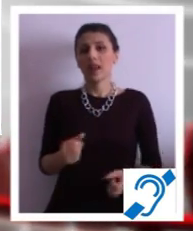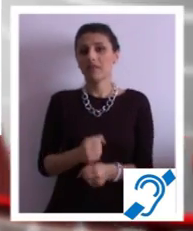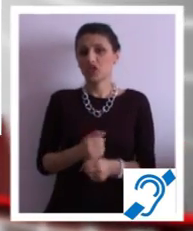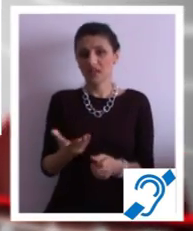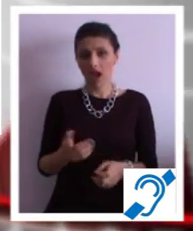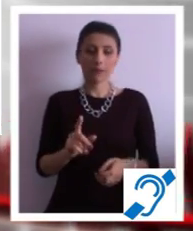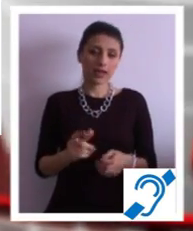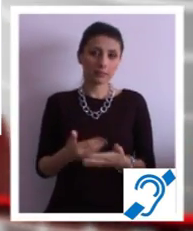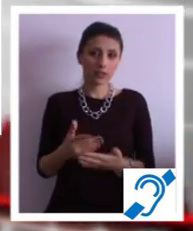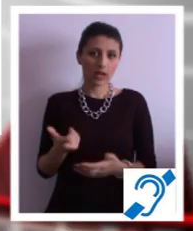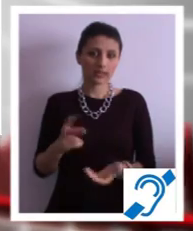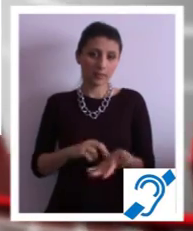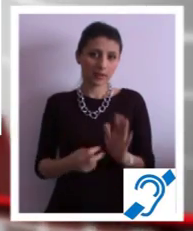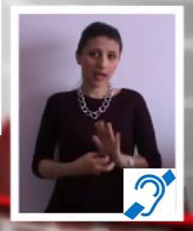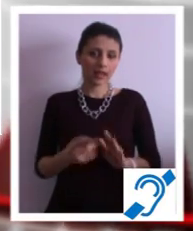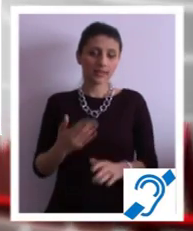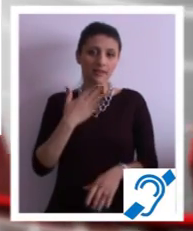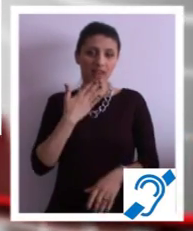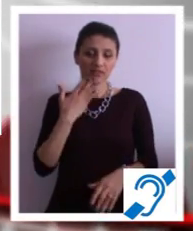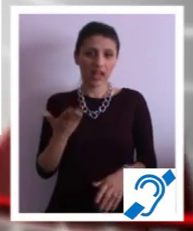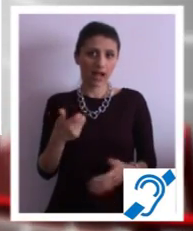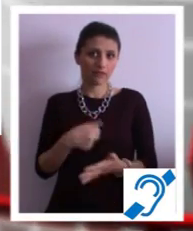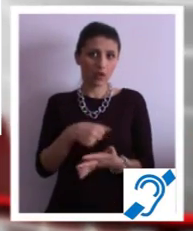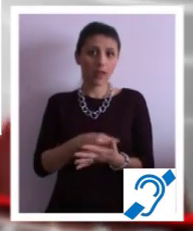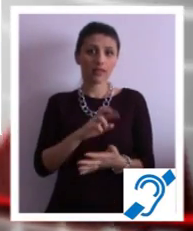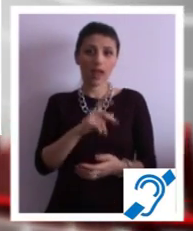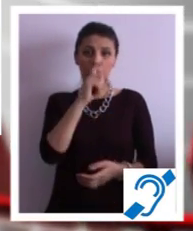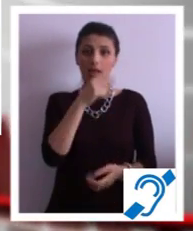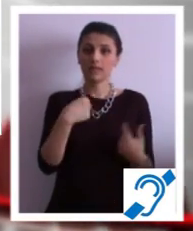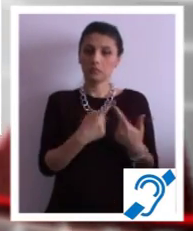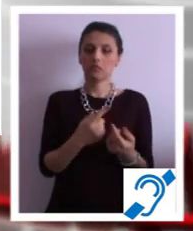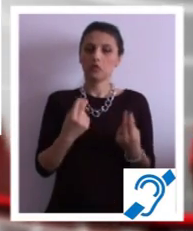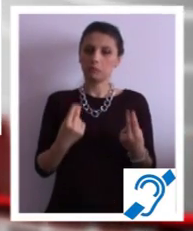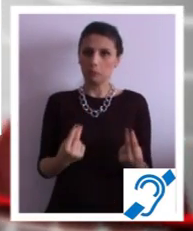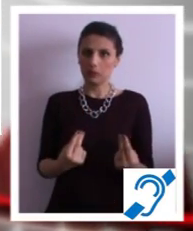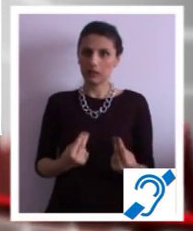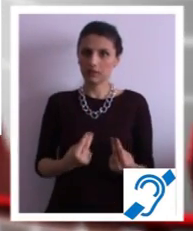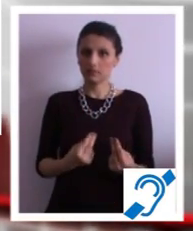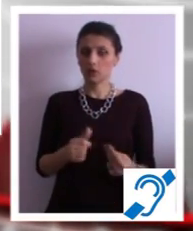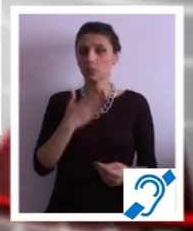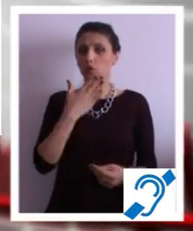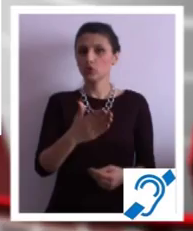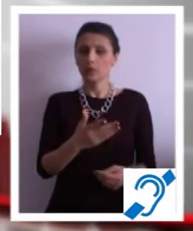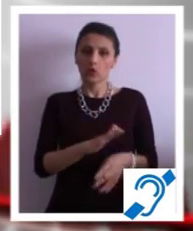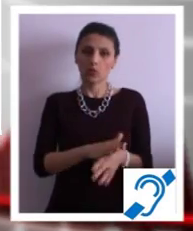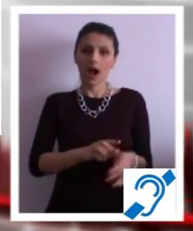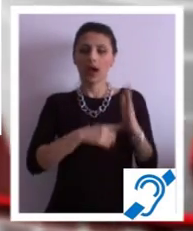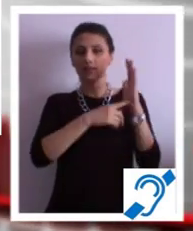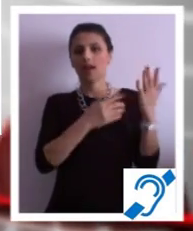lucrurile pe care mi-am creat. Dar băieții au răspuns bine și sunt mulțumit de ceea